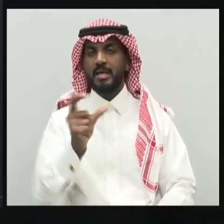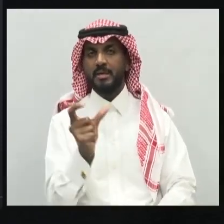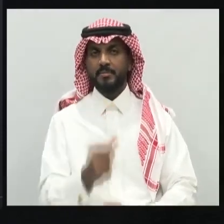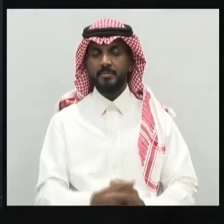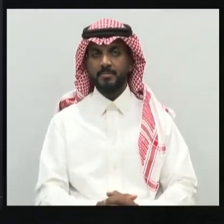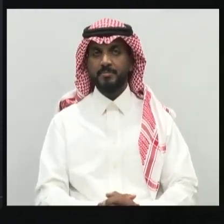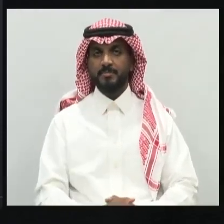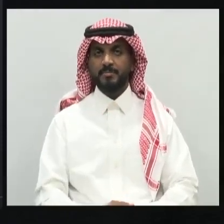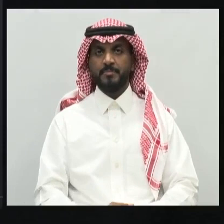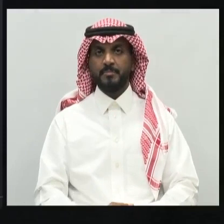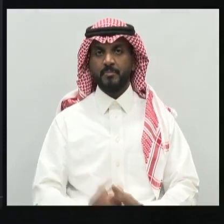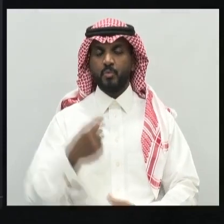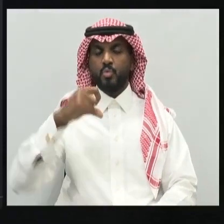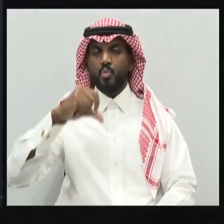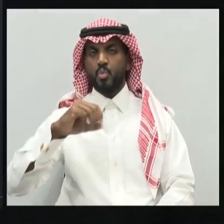وجدان